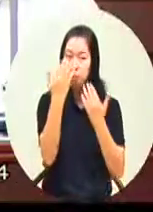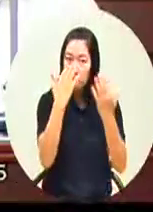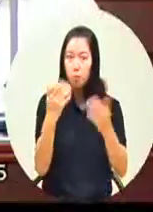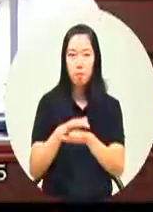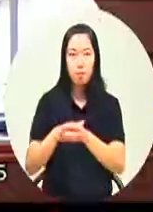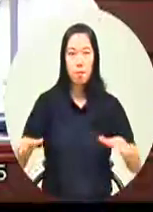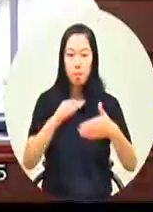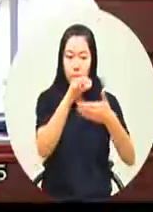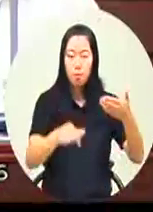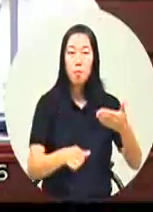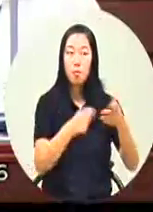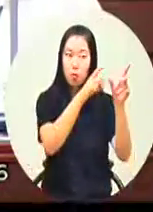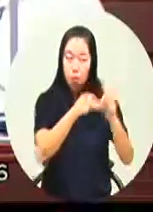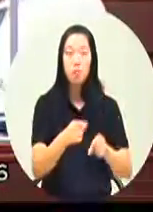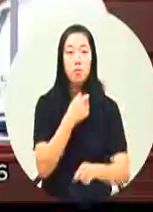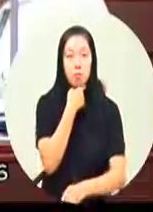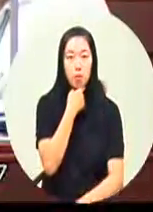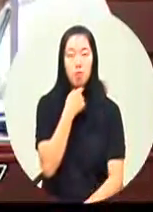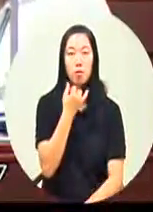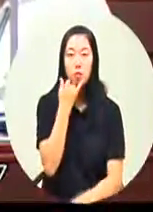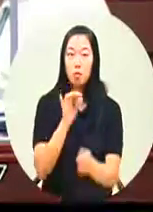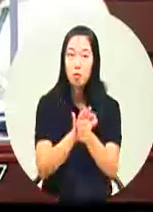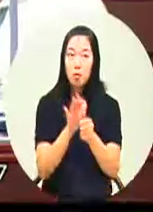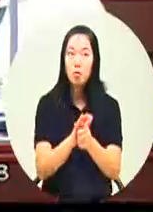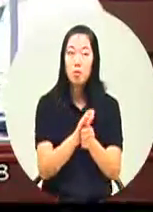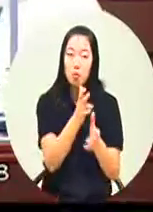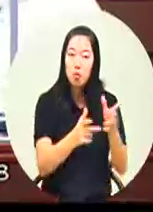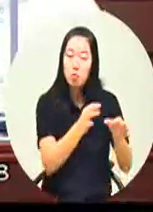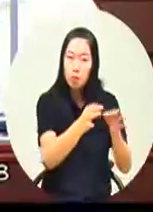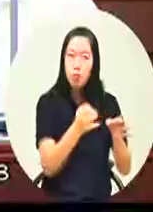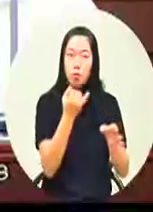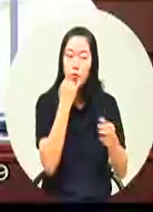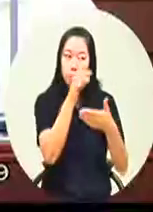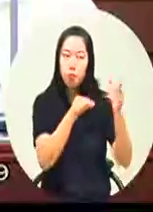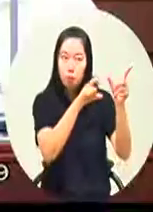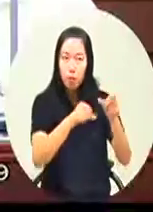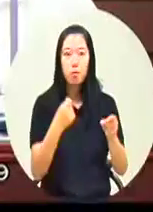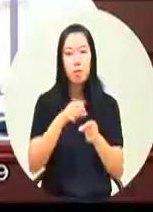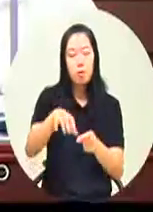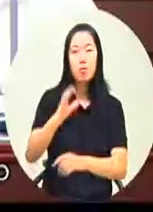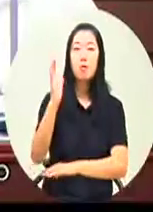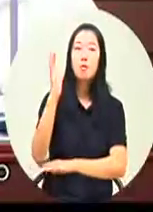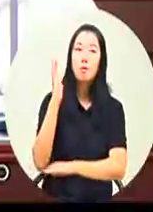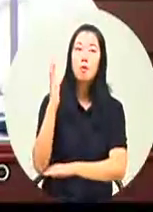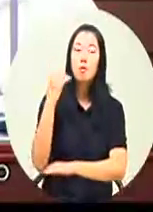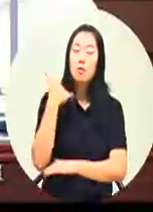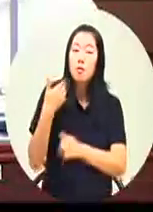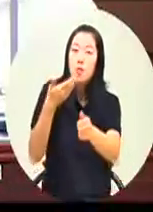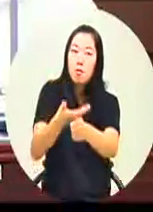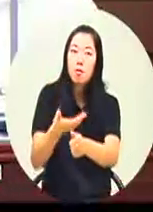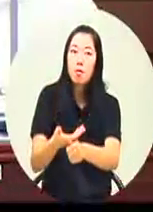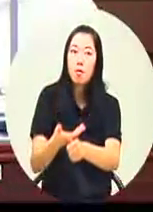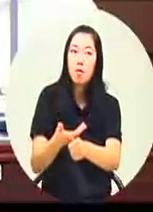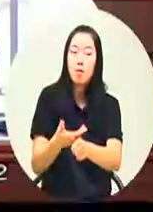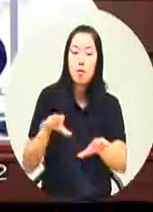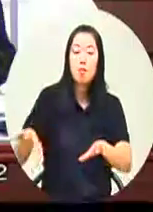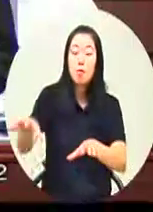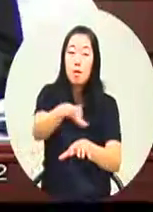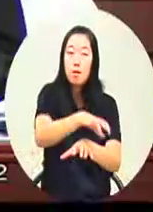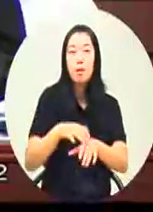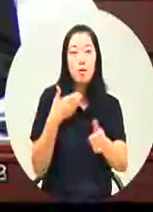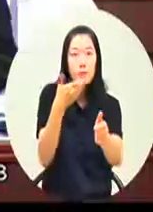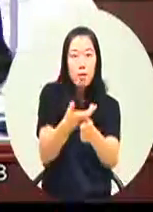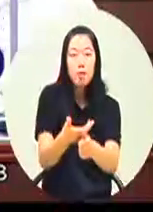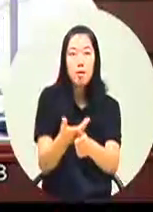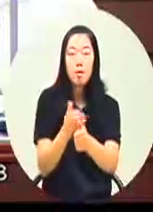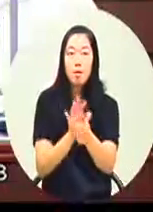范，能够让我们厂商来依循，然后能够让地方政府在提供场域，让这些车